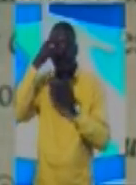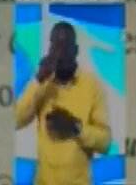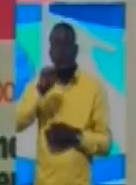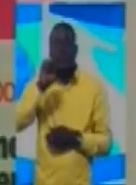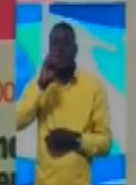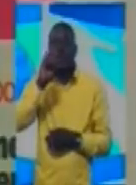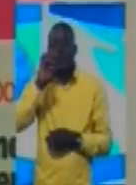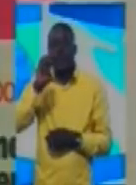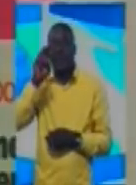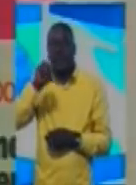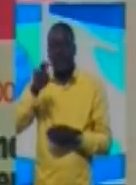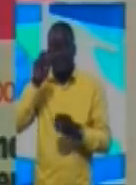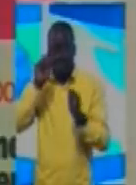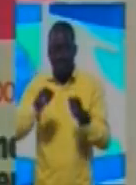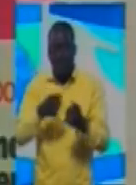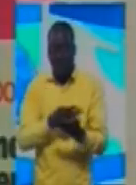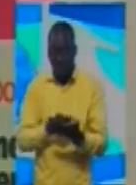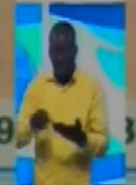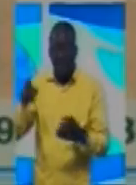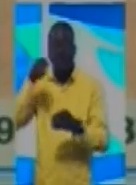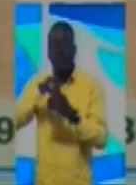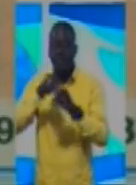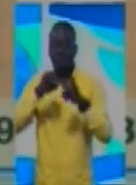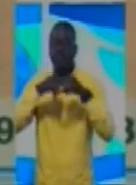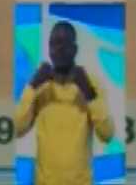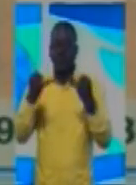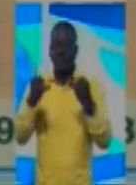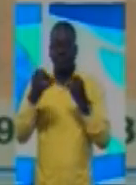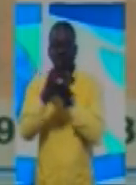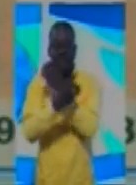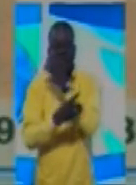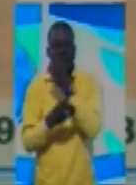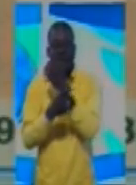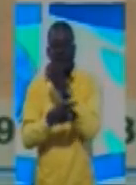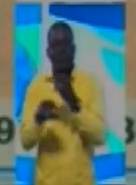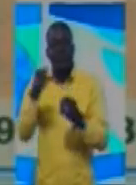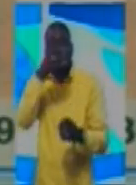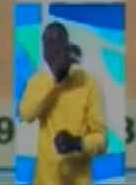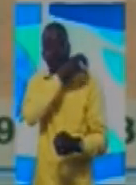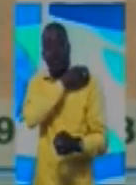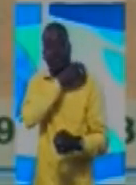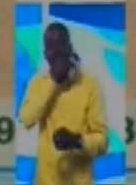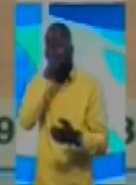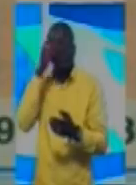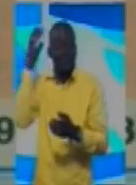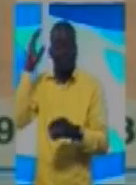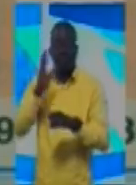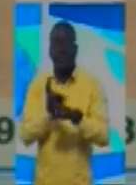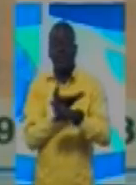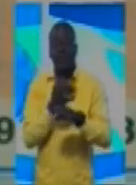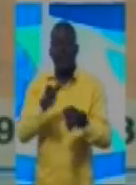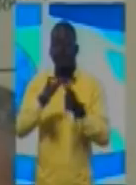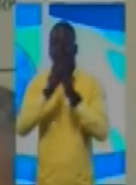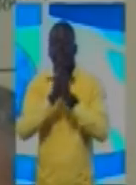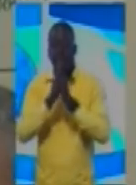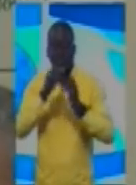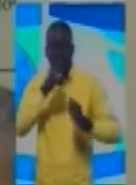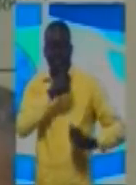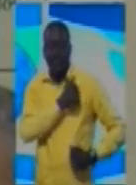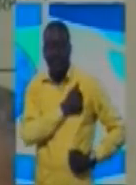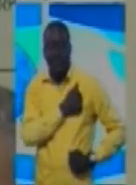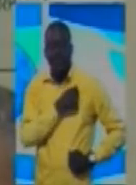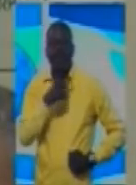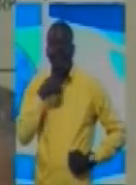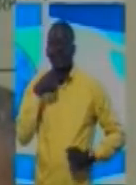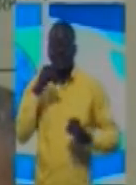peut-on lire dans le journal de tous les Burkinabés. Dédougou, le chef de corps relevé de ses fonctions à la demande des soldats, précise le journal Le